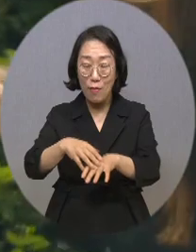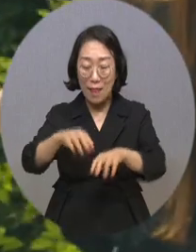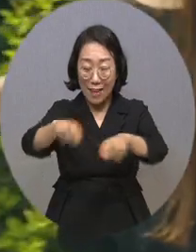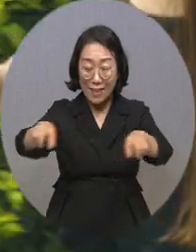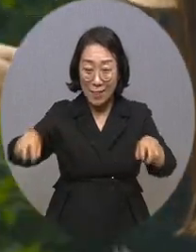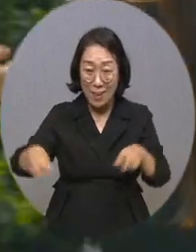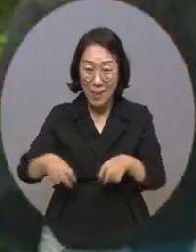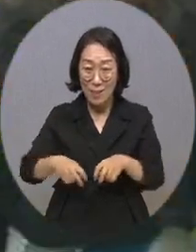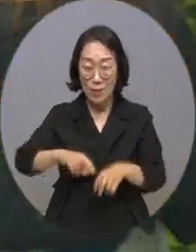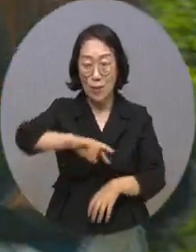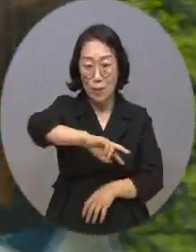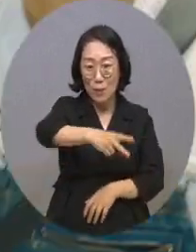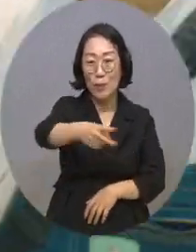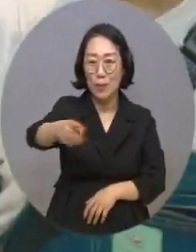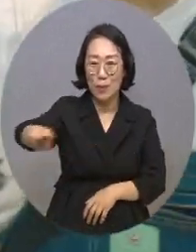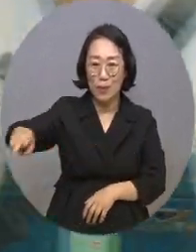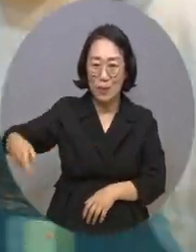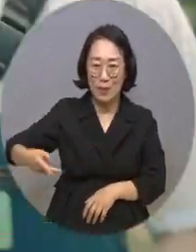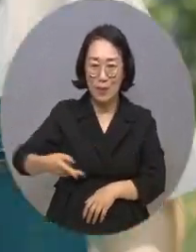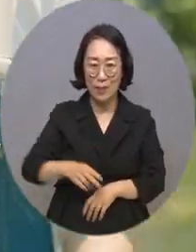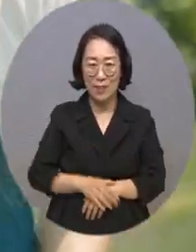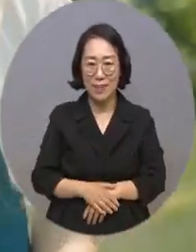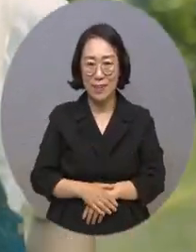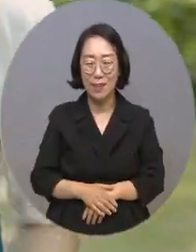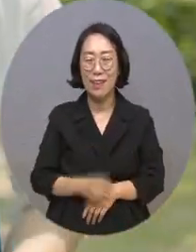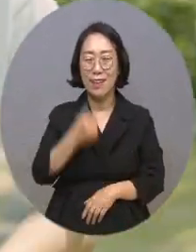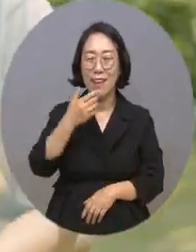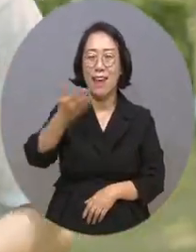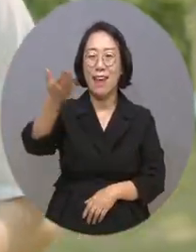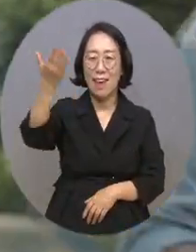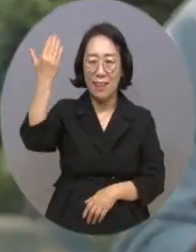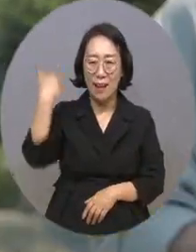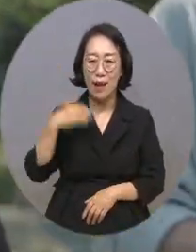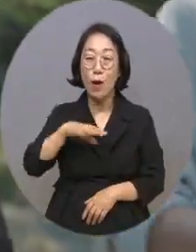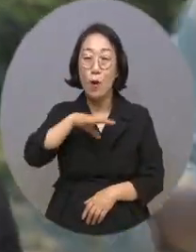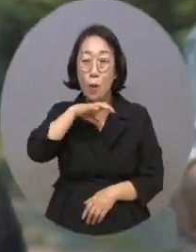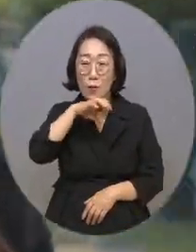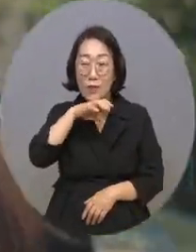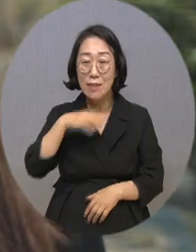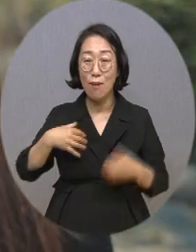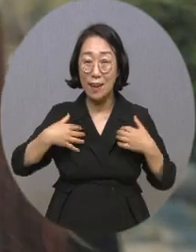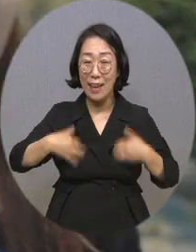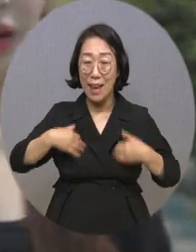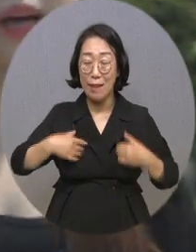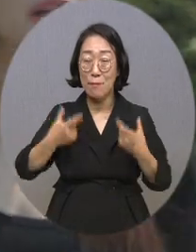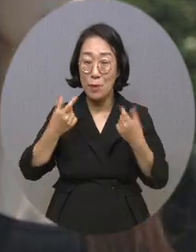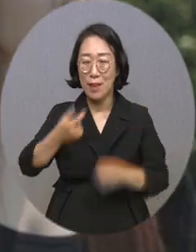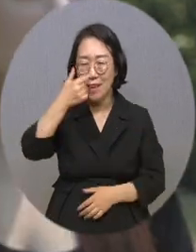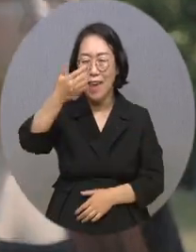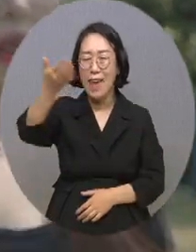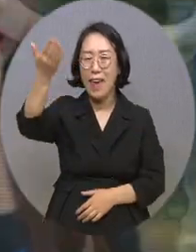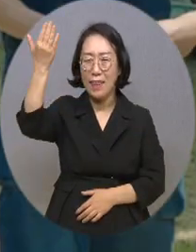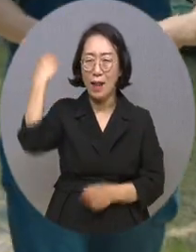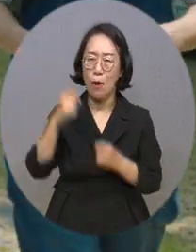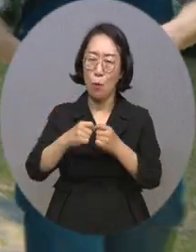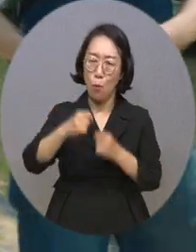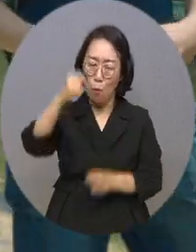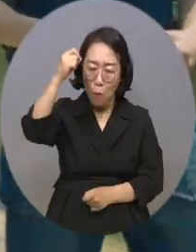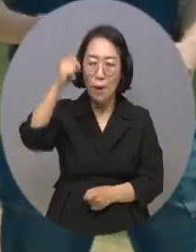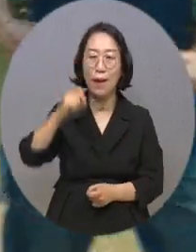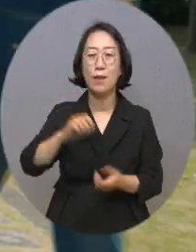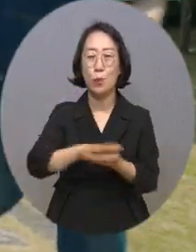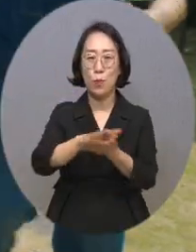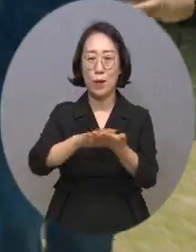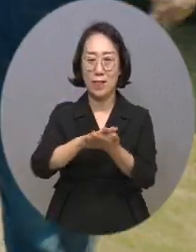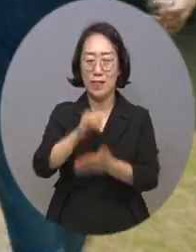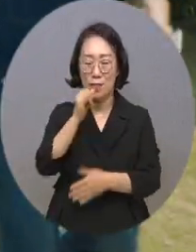해봤어요? 해봤던 것 같아요. 아 그 뭐 역사적인 뭐 오징어 게임 같은 약간 그런 느낌의 역사적인 우리 맞아, 애기 때 해봤던 것 같아요. 그런 것도 많이